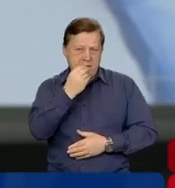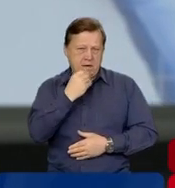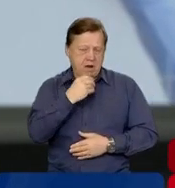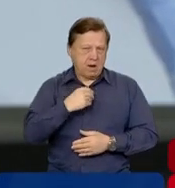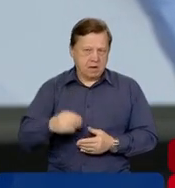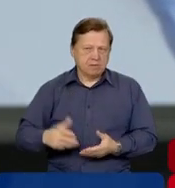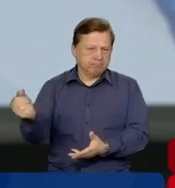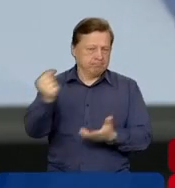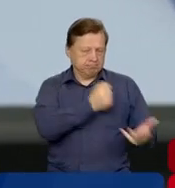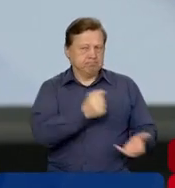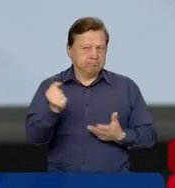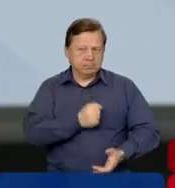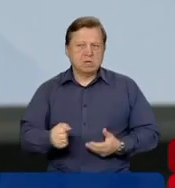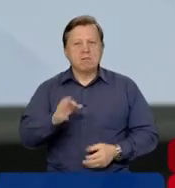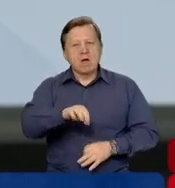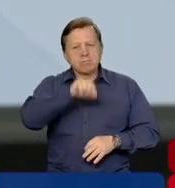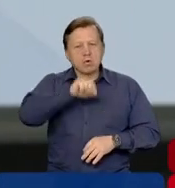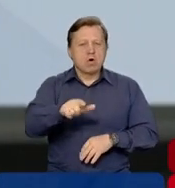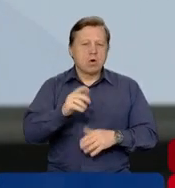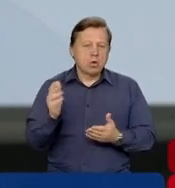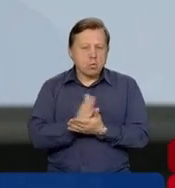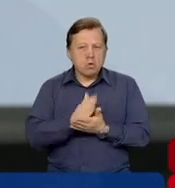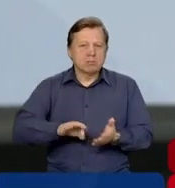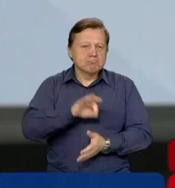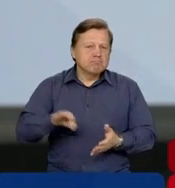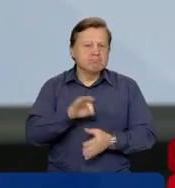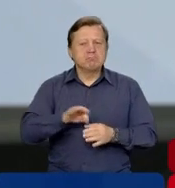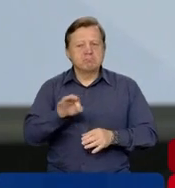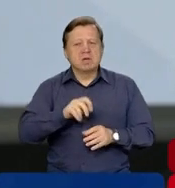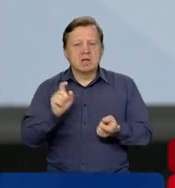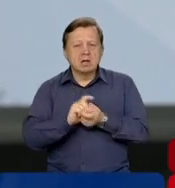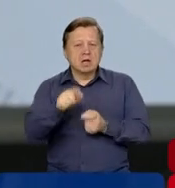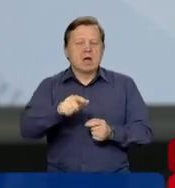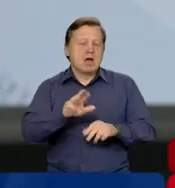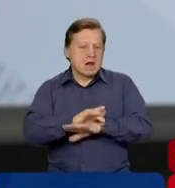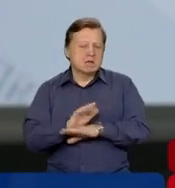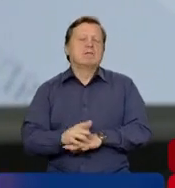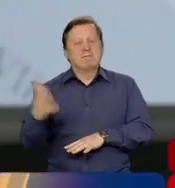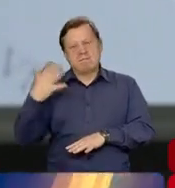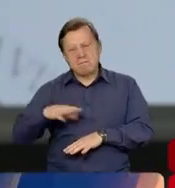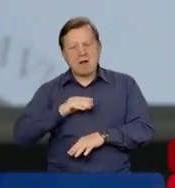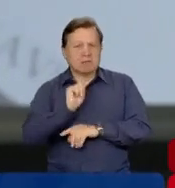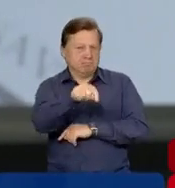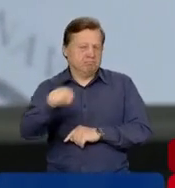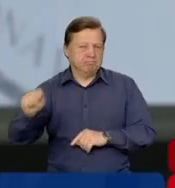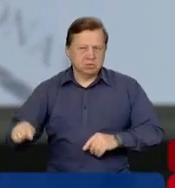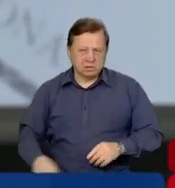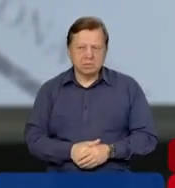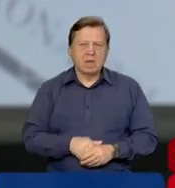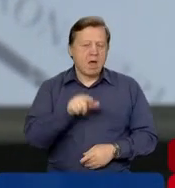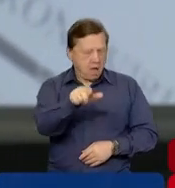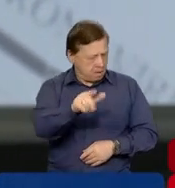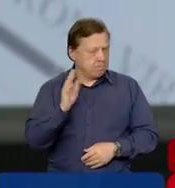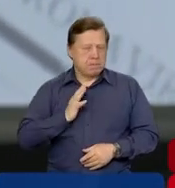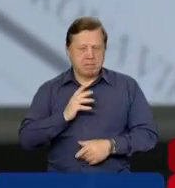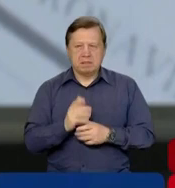szansa, żeby te swoje ulubione kuchnie zachować w najbliższym sąsiedztwie, więc proszę się nie wahać. Oni także robią wszystko, żeby było bezpiecznie.